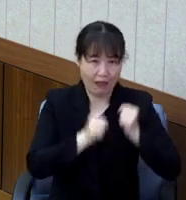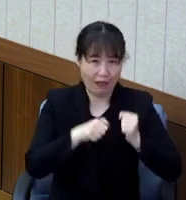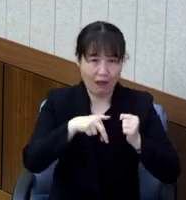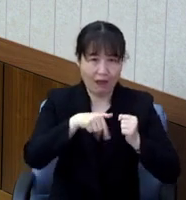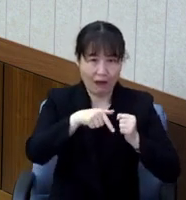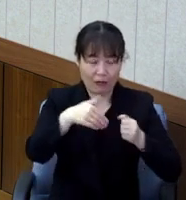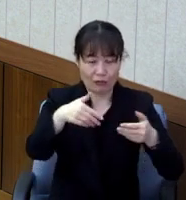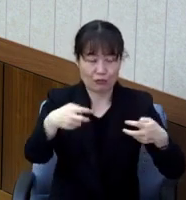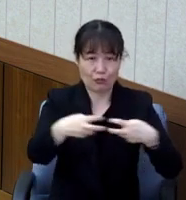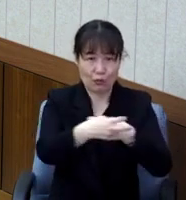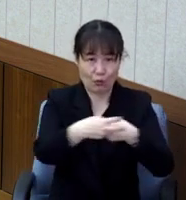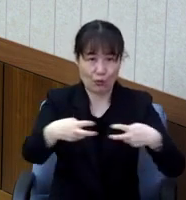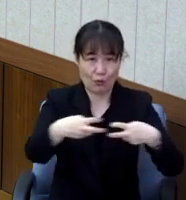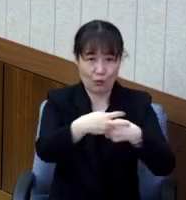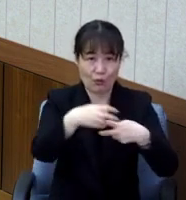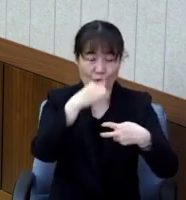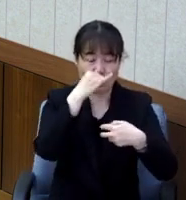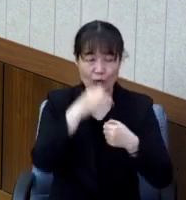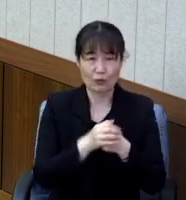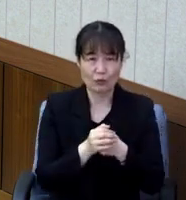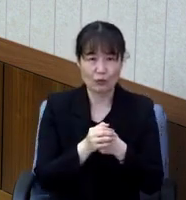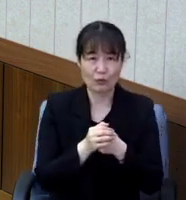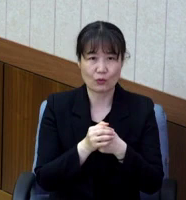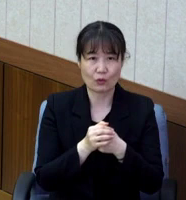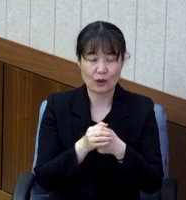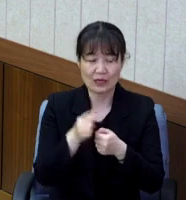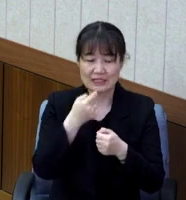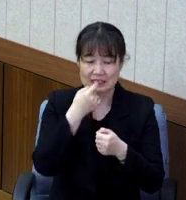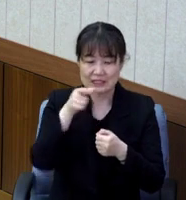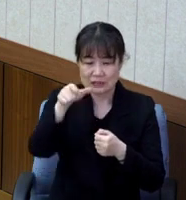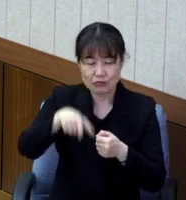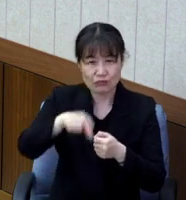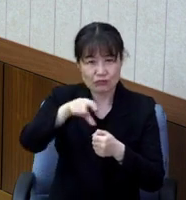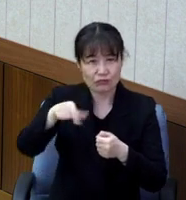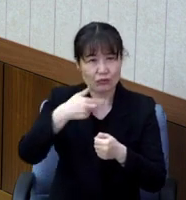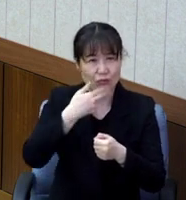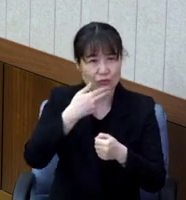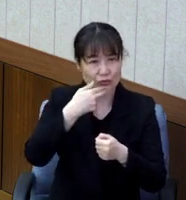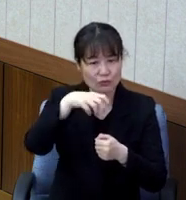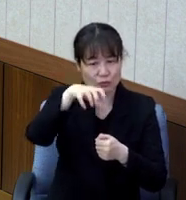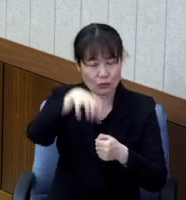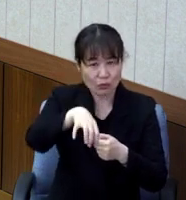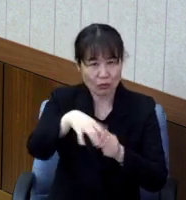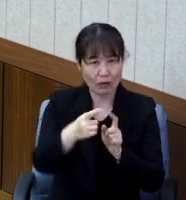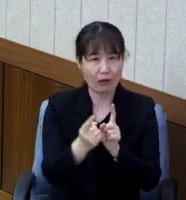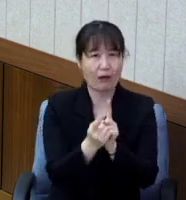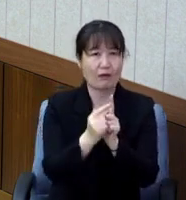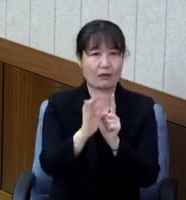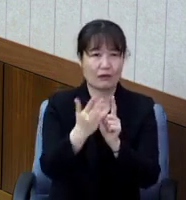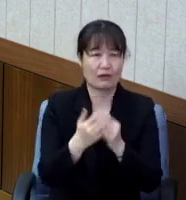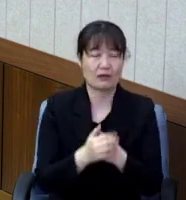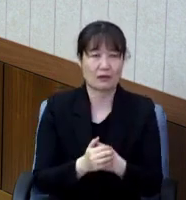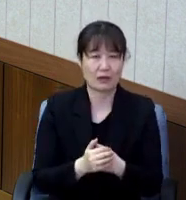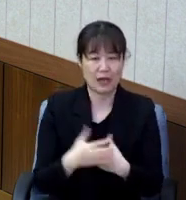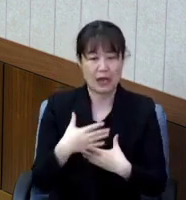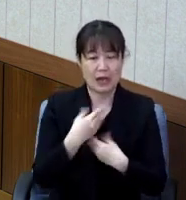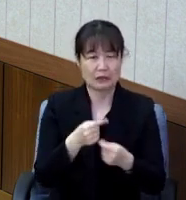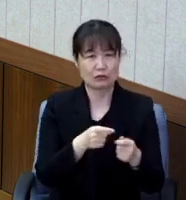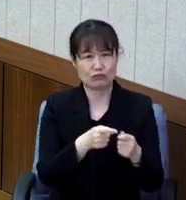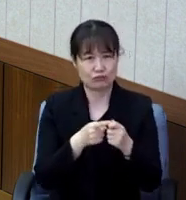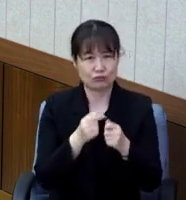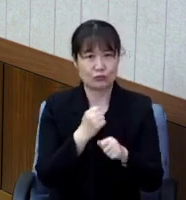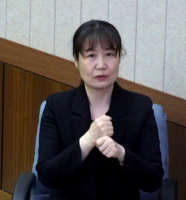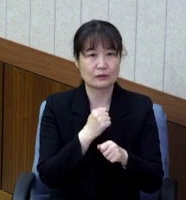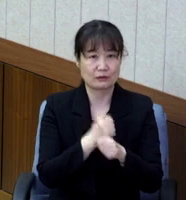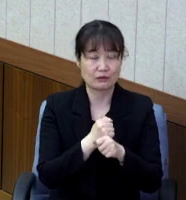도로 경계 펜스와 횡단보도가 없는 위험천만의 도로를 맞닥뜨리게 됩니다. 안전을 최우선으로